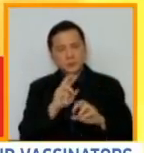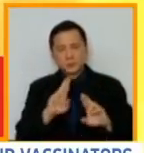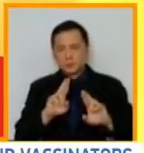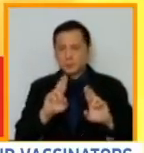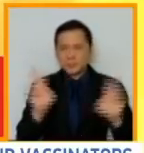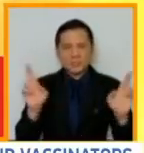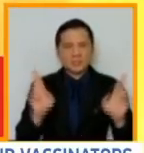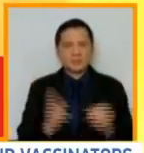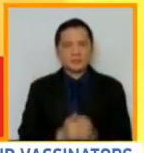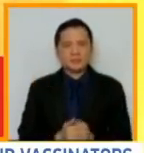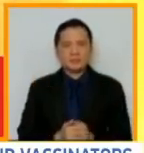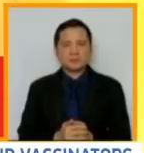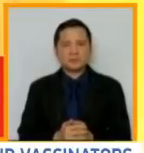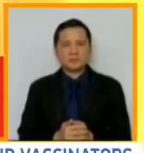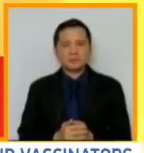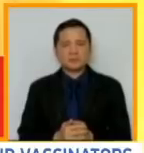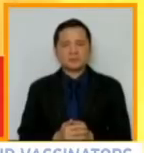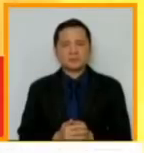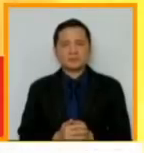natin yung actual na